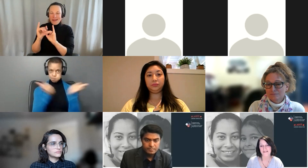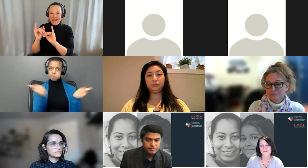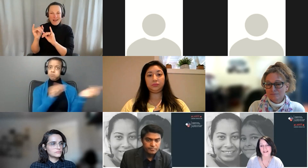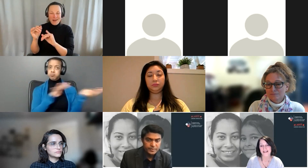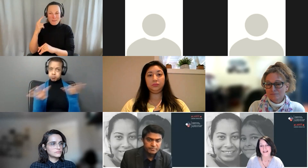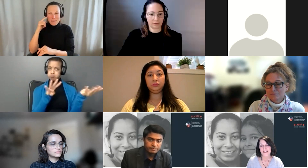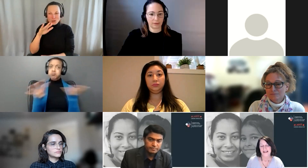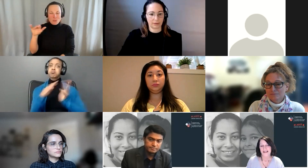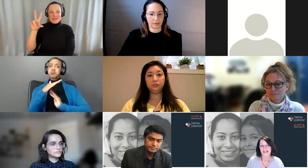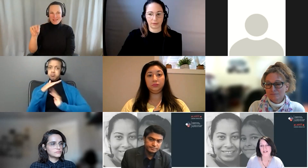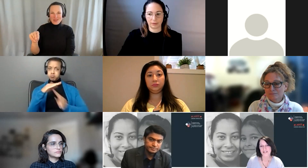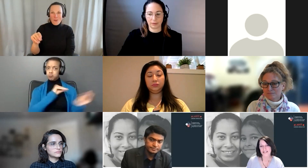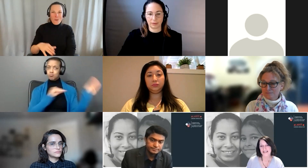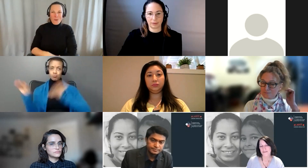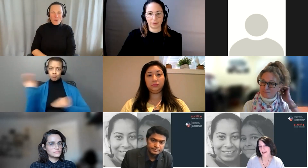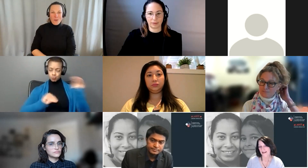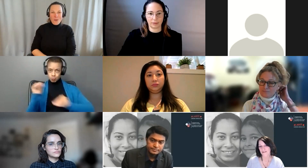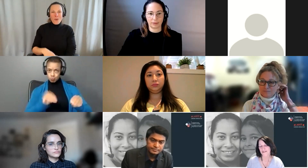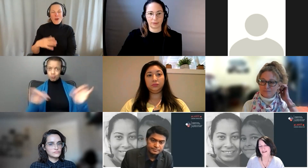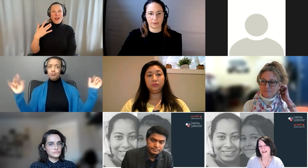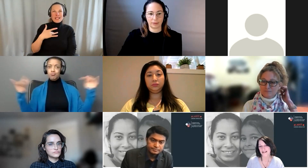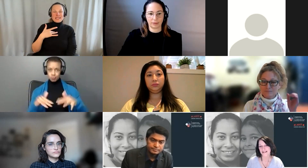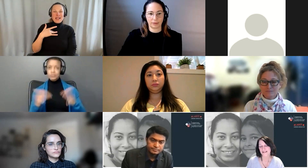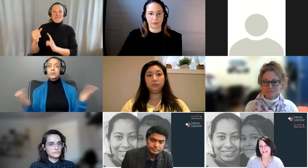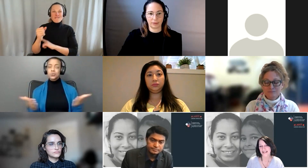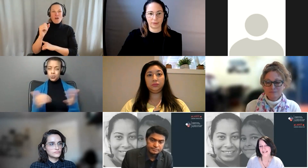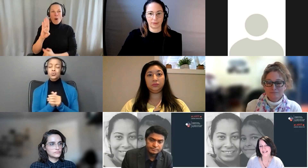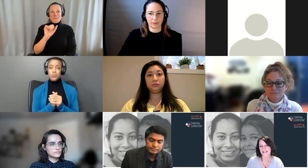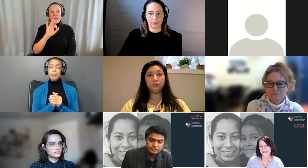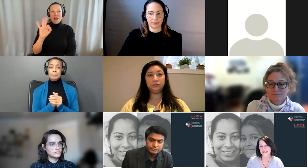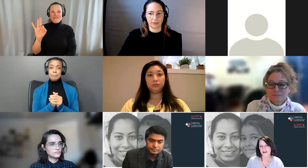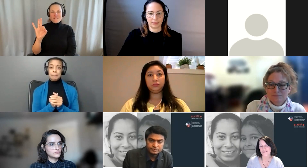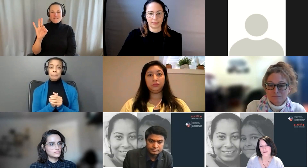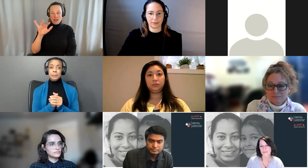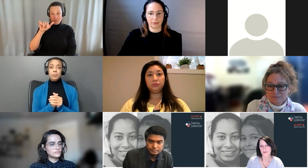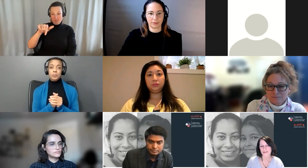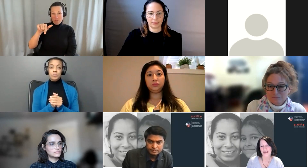Nous ne voyons pas Banff comme étant un centre d'immigration important,